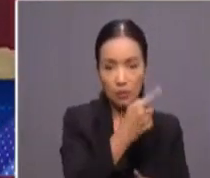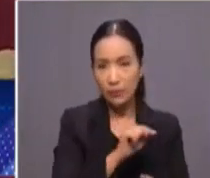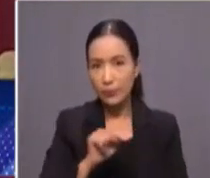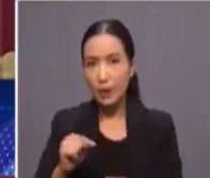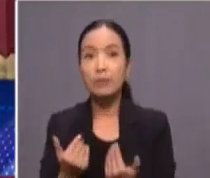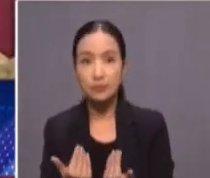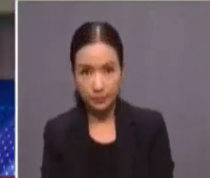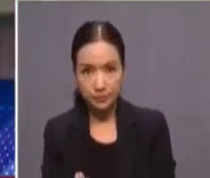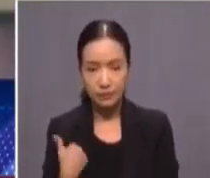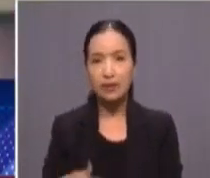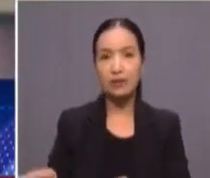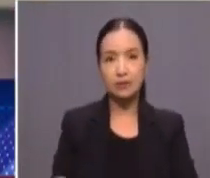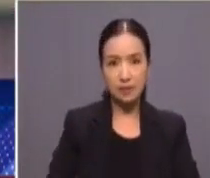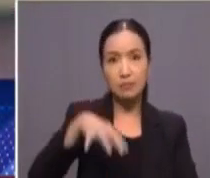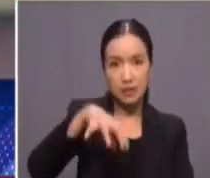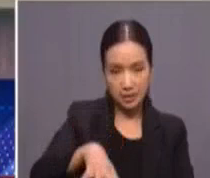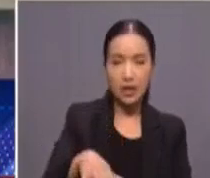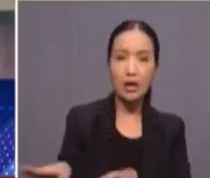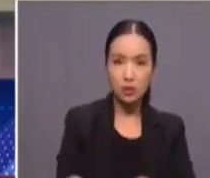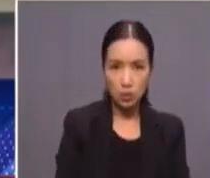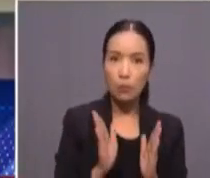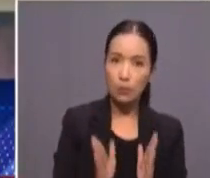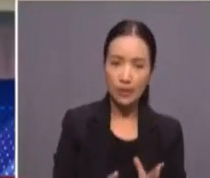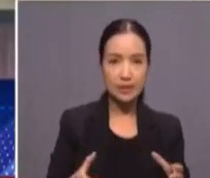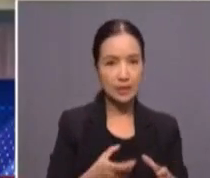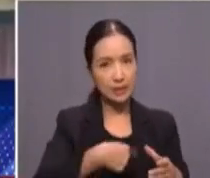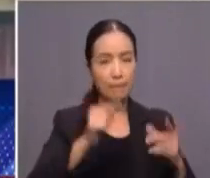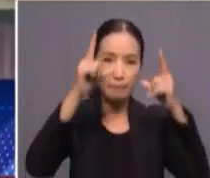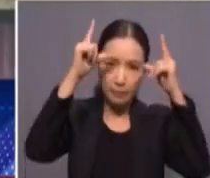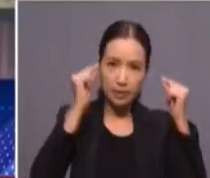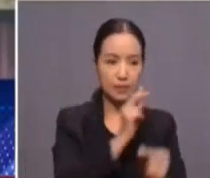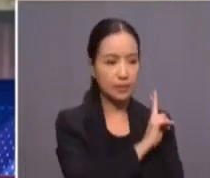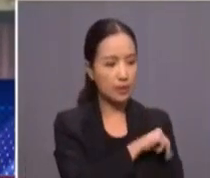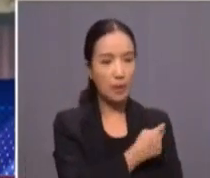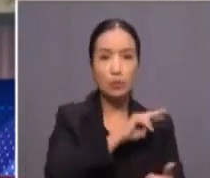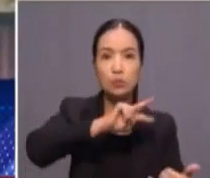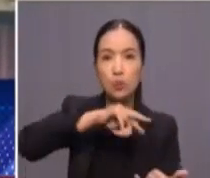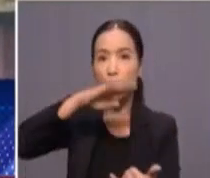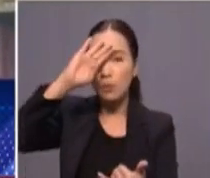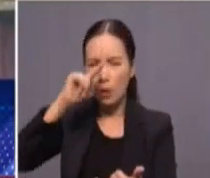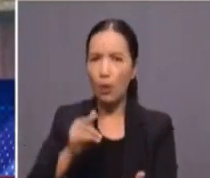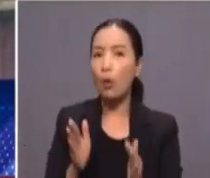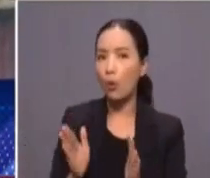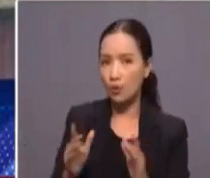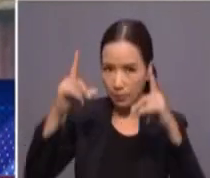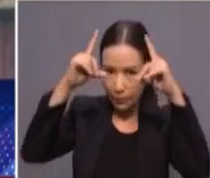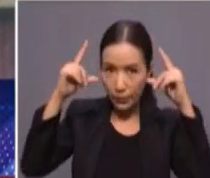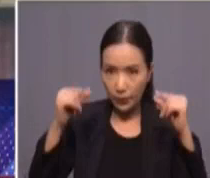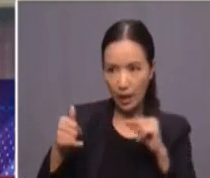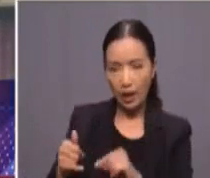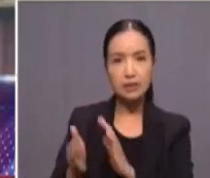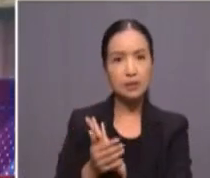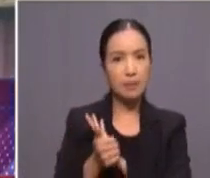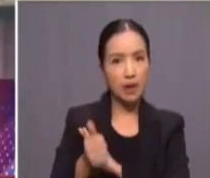รียมสถานที่เตรียมคนเตรียมของเพื่อรองรับเตรียมทีมพยาบาลดูแลผู้ป่วยซึ่งก็ต้องใช้คนที่มีความรู้ความชำนาญนะคะตามป